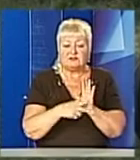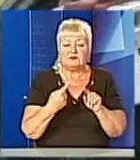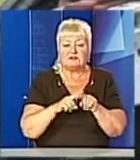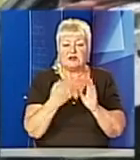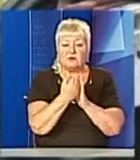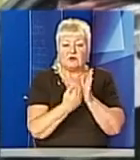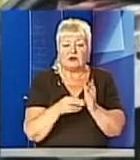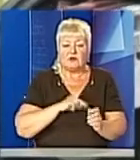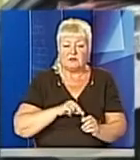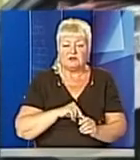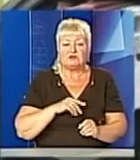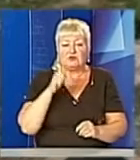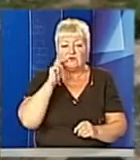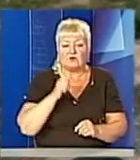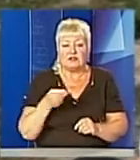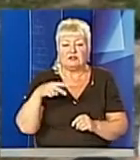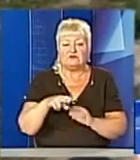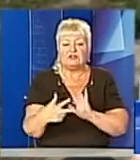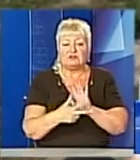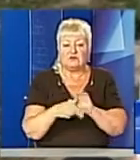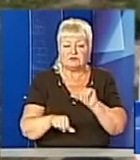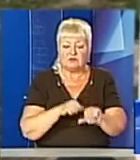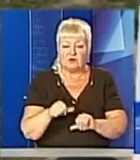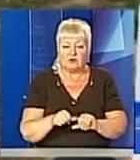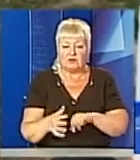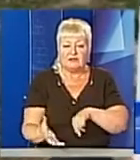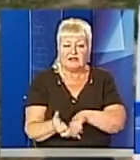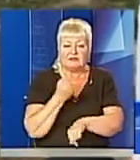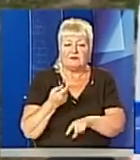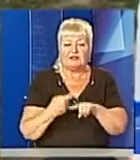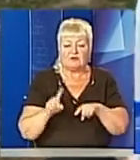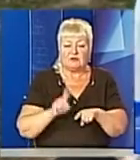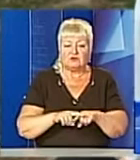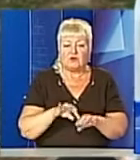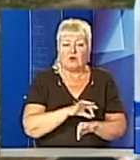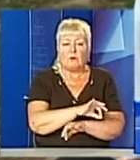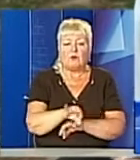Україні від 2008-го. За підтримки цього проекту